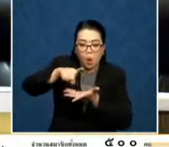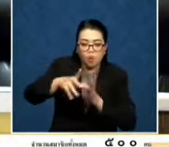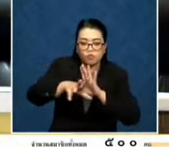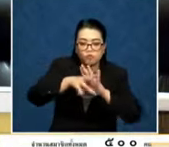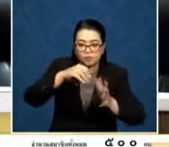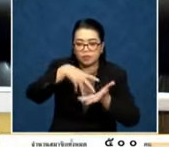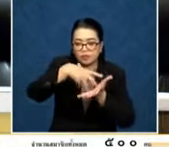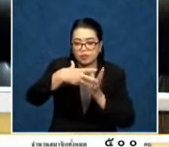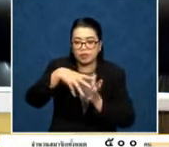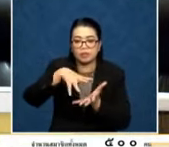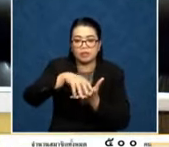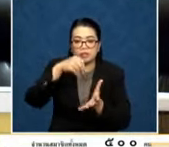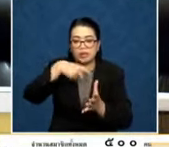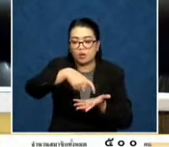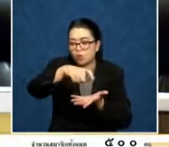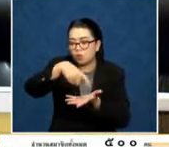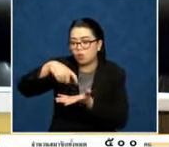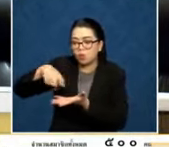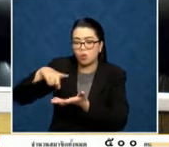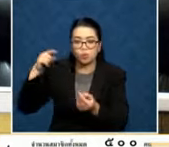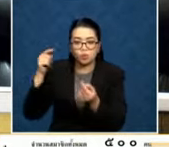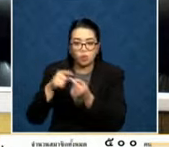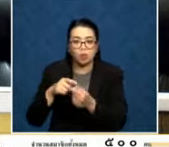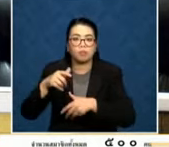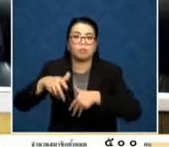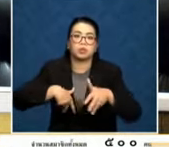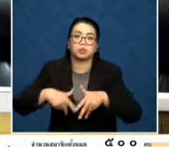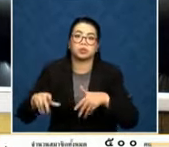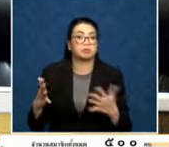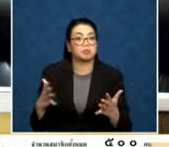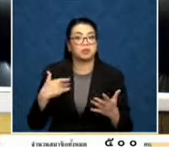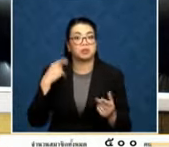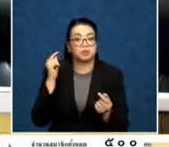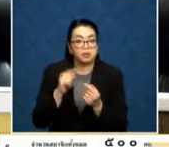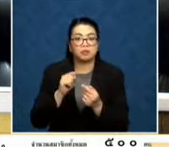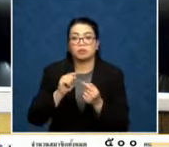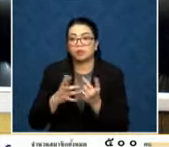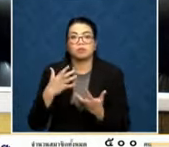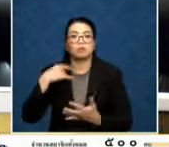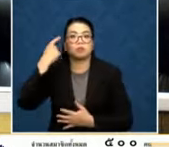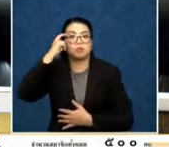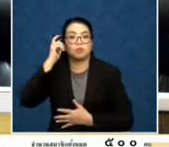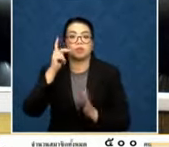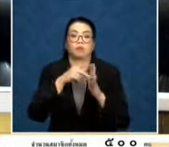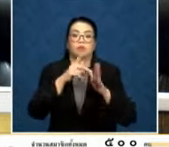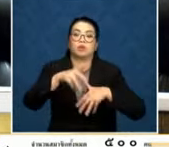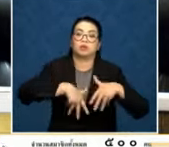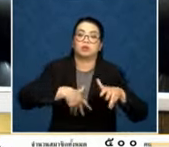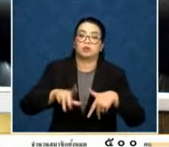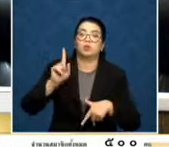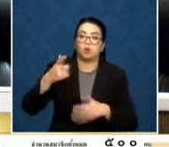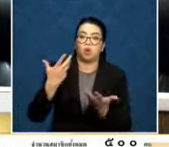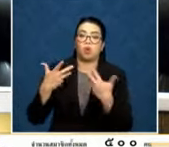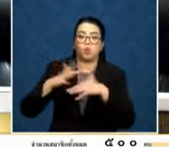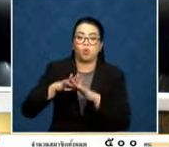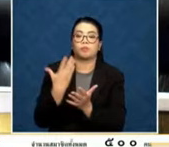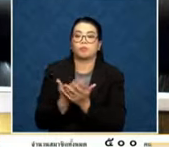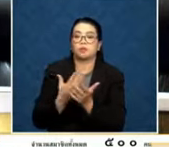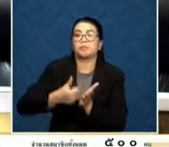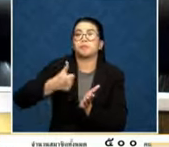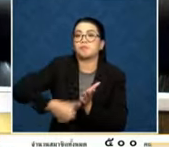ตามมาอีกมากมายซึ่งมันไม่ถึงพี่น้องประชาชนเพราะเงินก้อนนี้ท่านกู้มาประชาชนทุกคนต้องร่วมกันเสีย